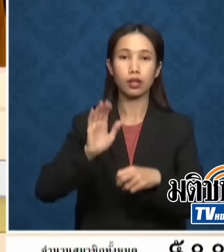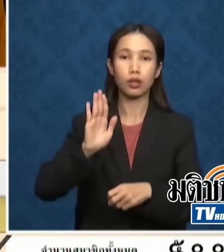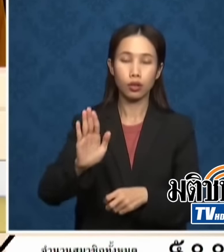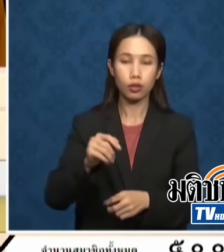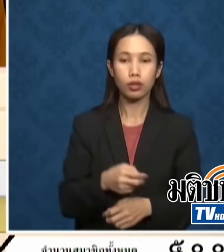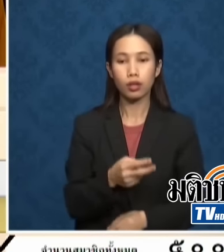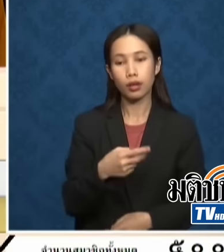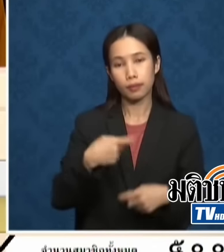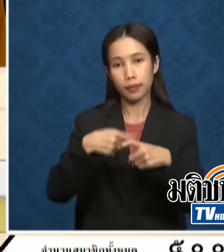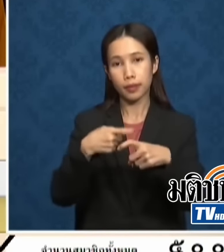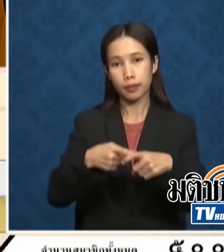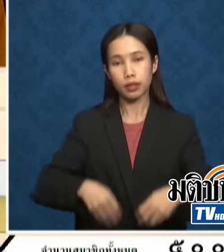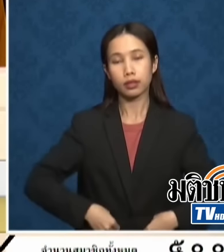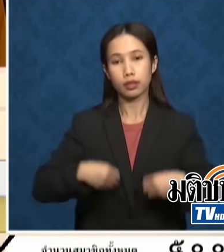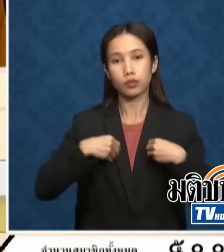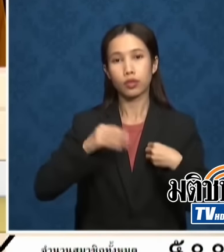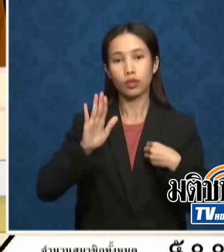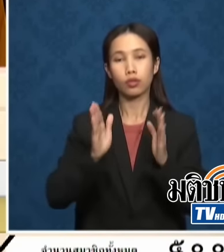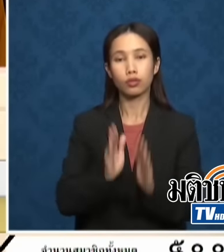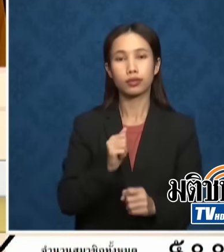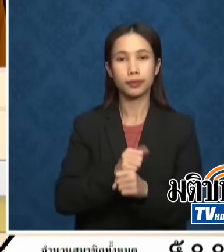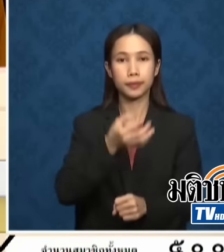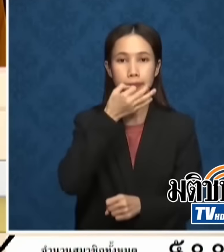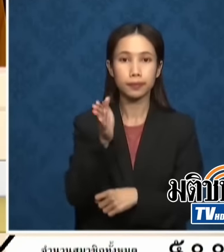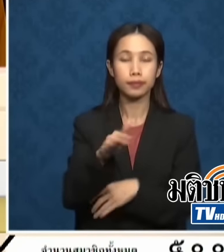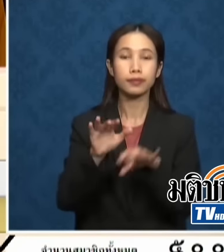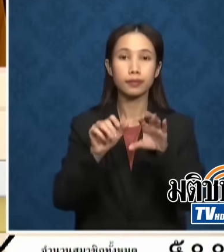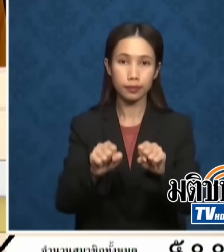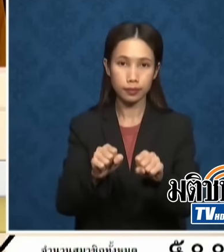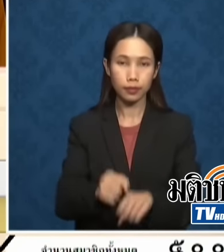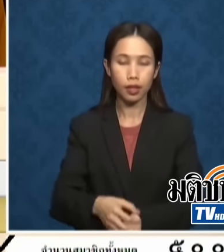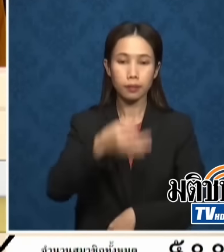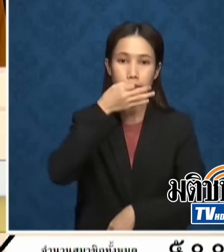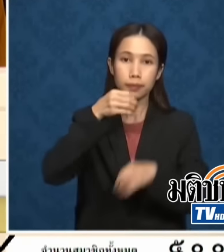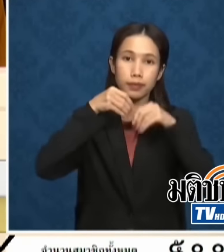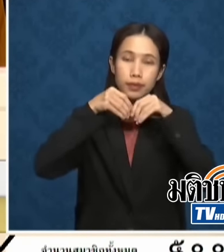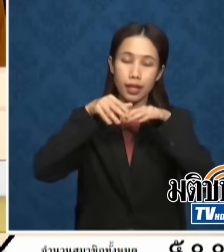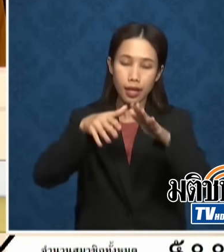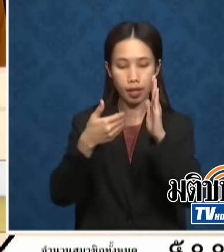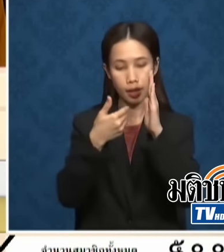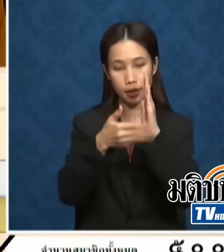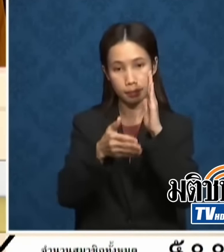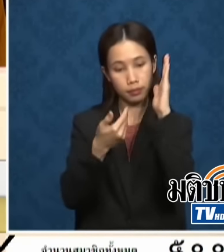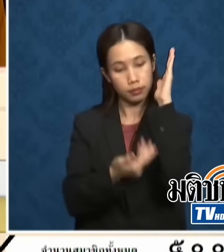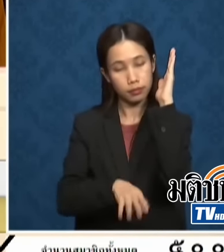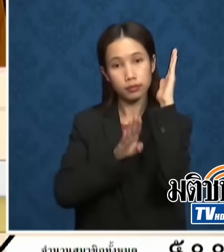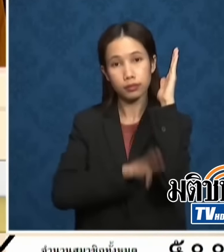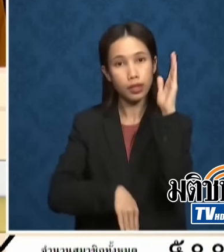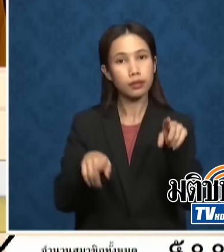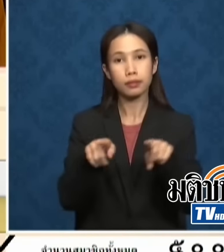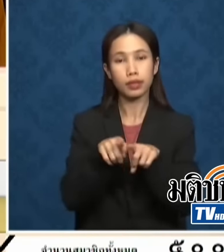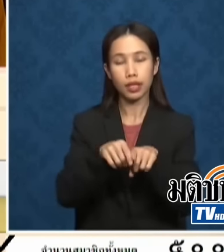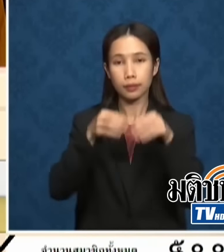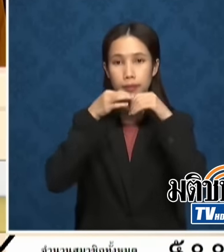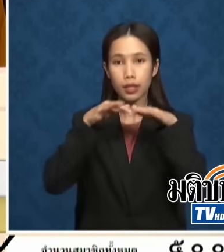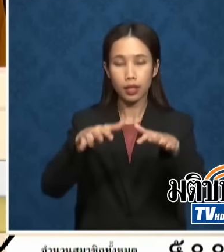ความยากลำบากของพี่น้องชาวประมงทั้งฝั่งทะเลอันดามันและอ่าวไทยดังนั้นกฎหมาย